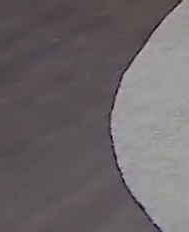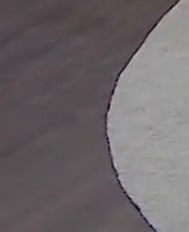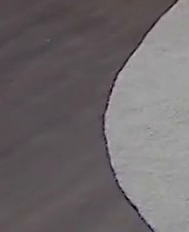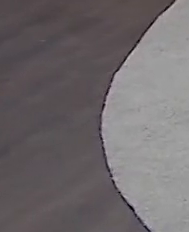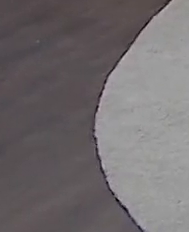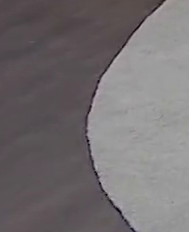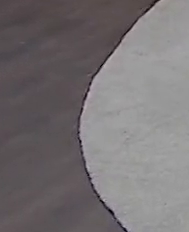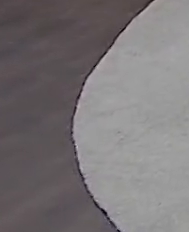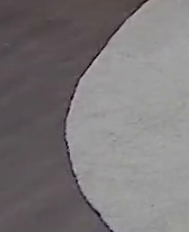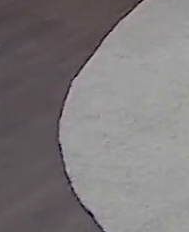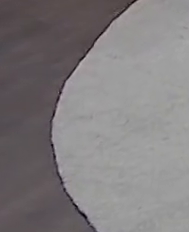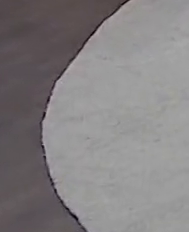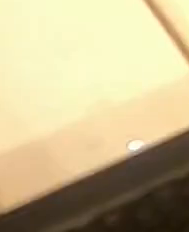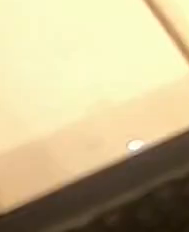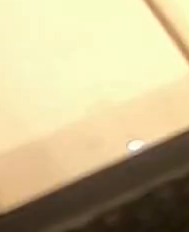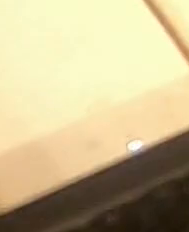وبيحسدوا فيا.